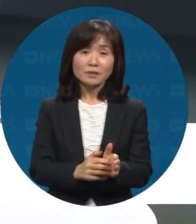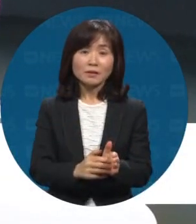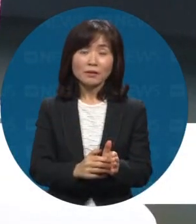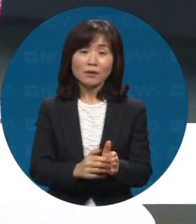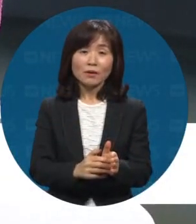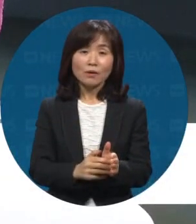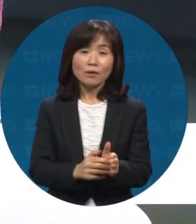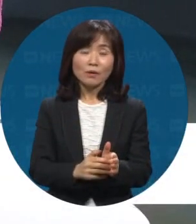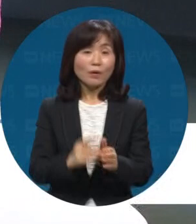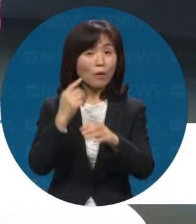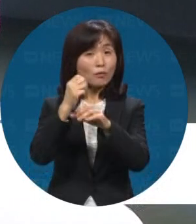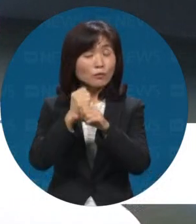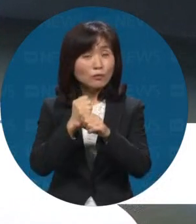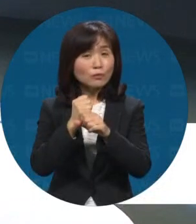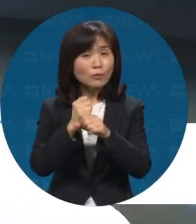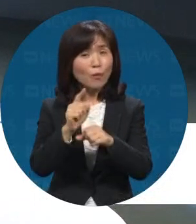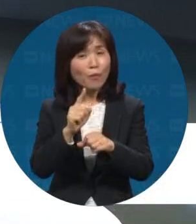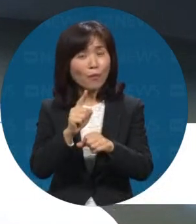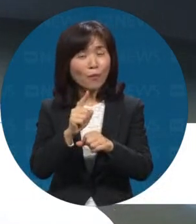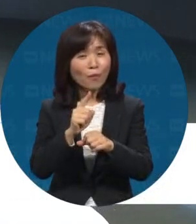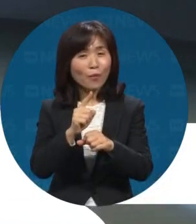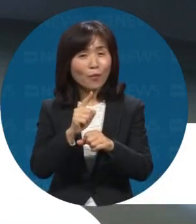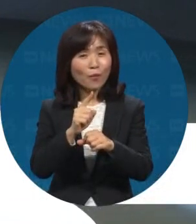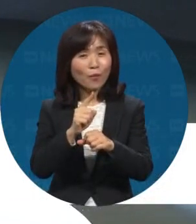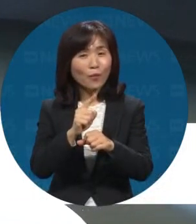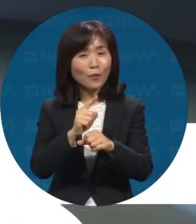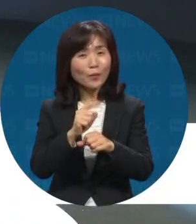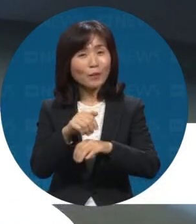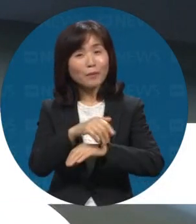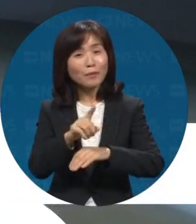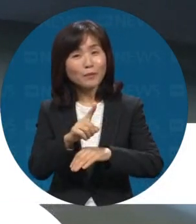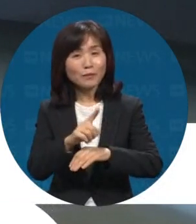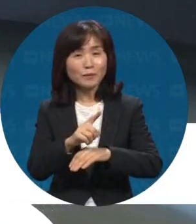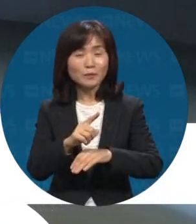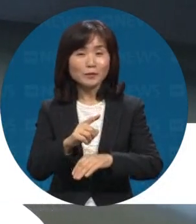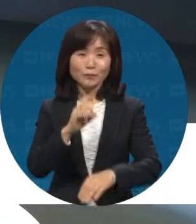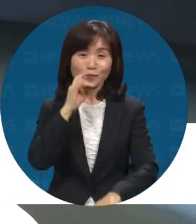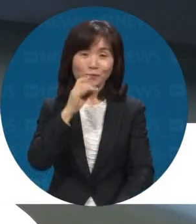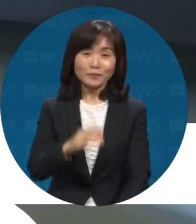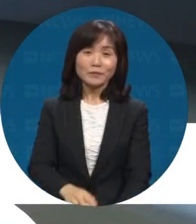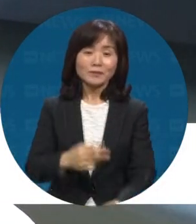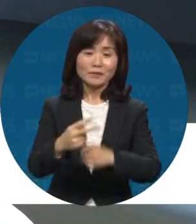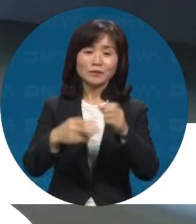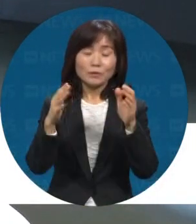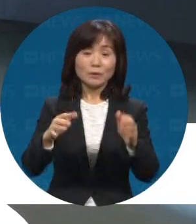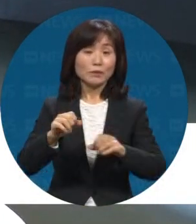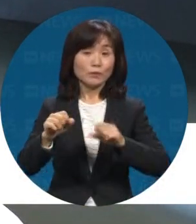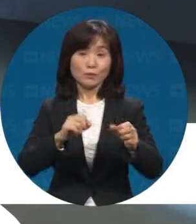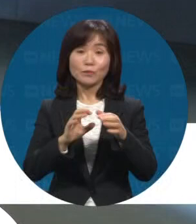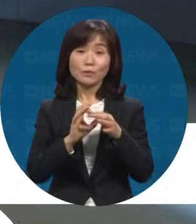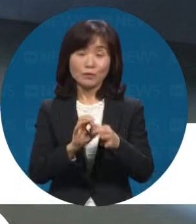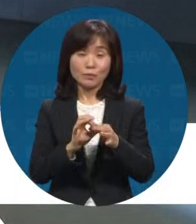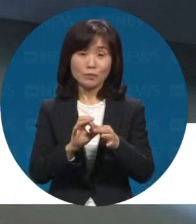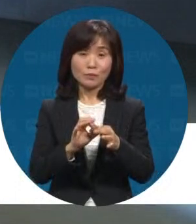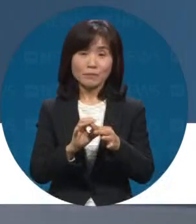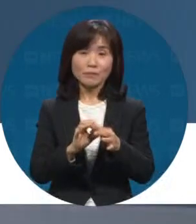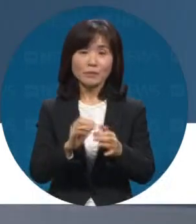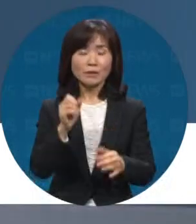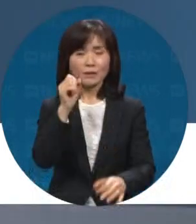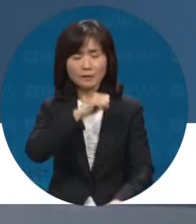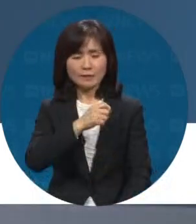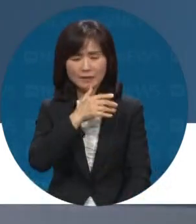구체적으로 어떤 연구가 더 될지 여쭤봐도 될까요네 2년 동안이 활동을 하면서 아